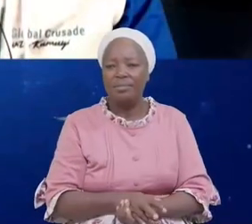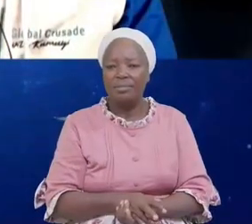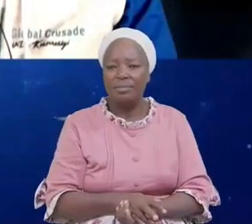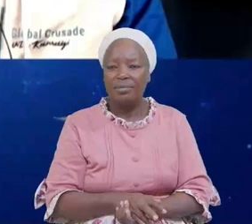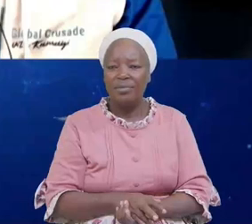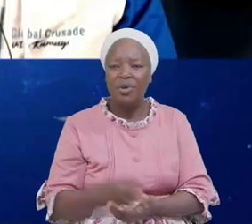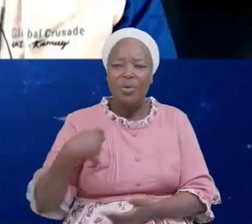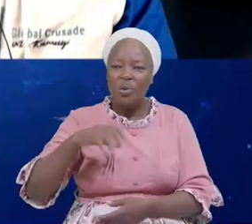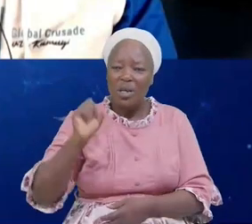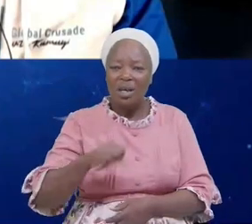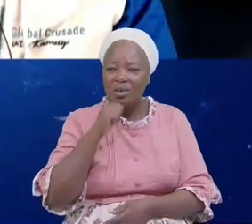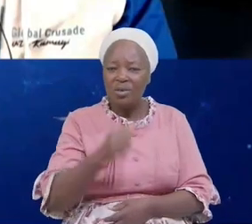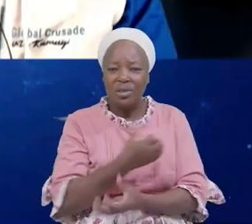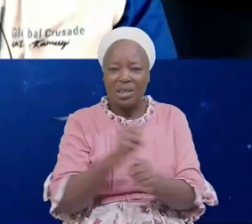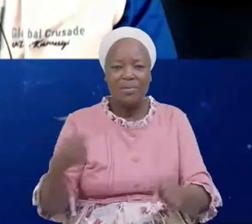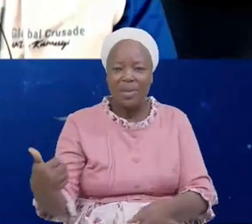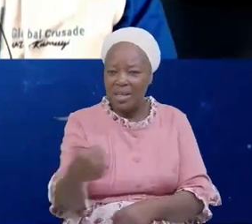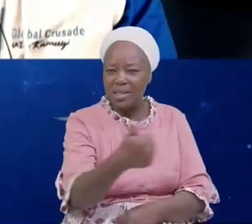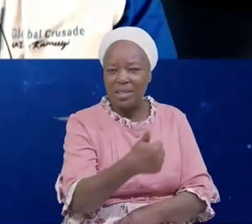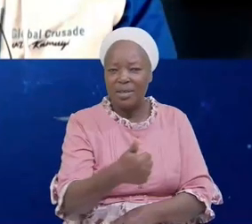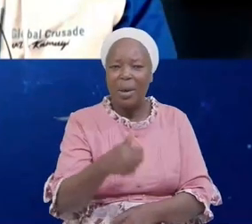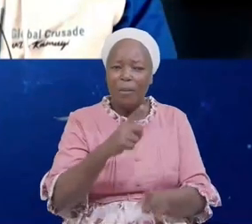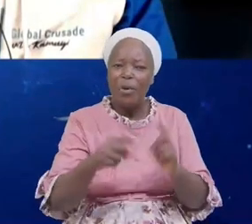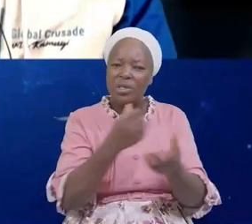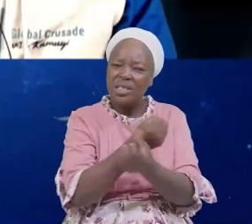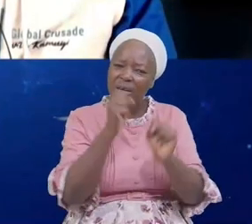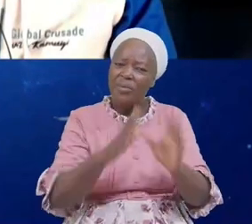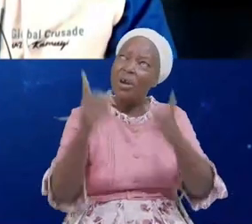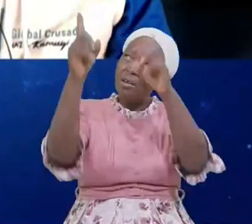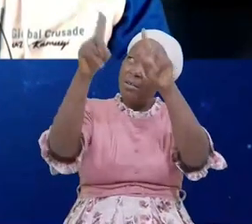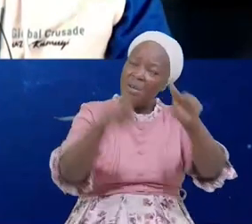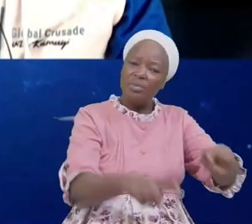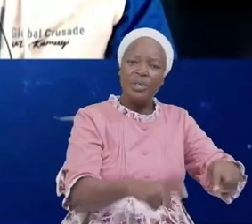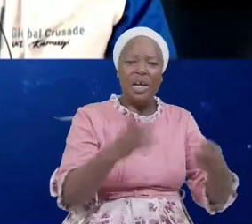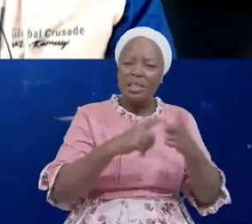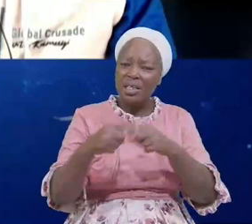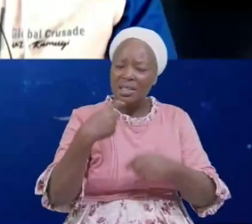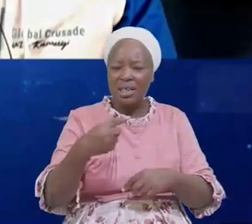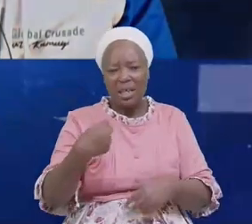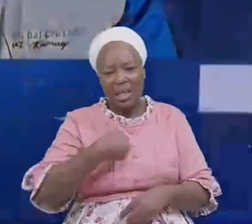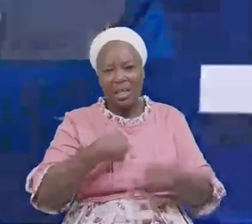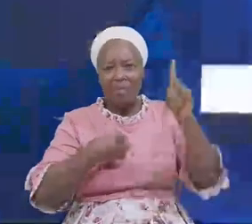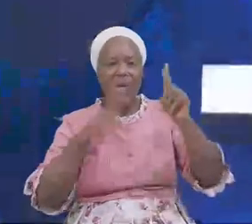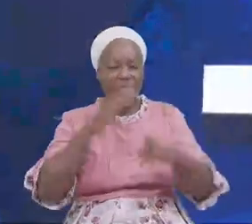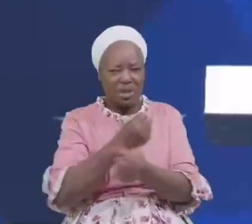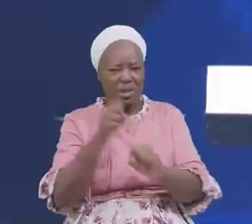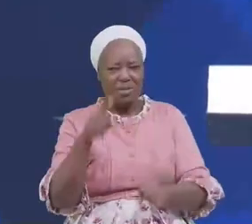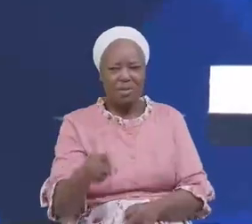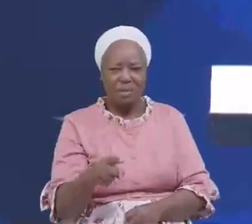Non, pour ne pas nous sauver, le sauveur vient. Il dit, je veux te sauver.